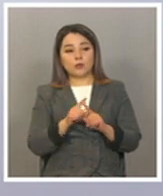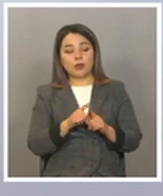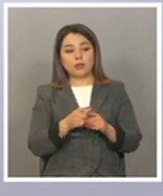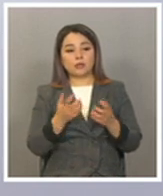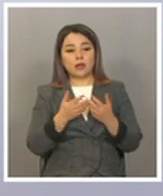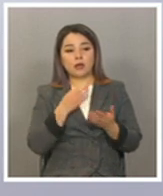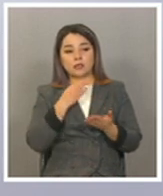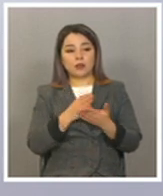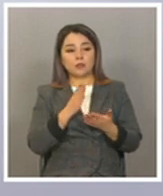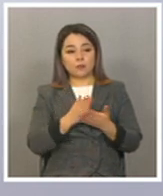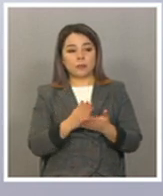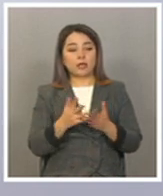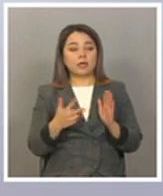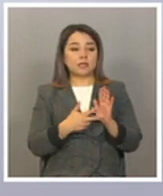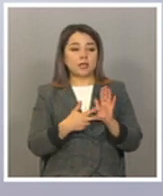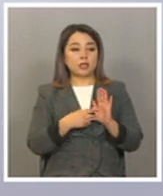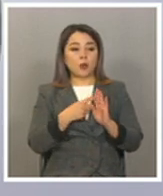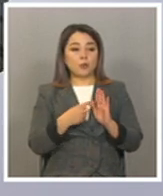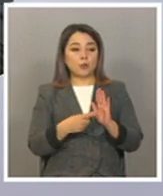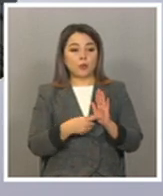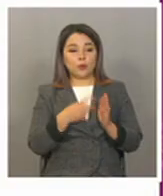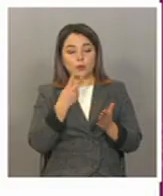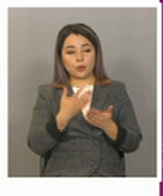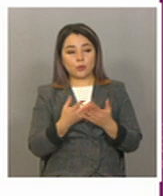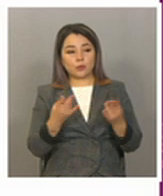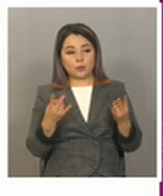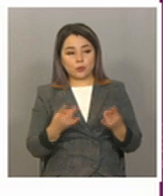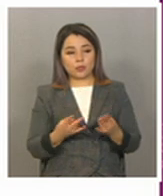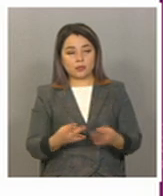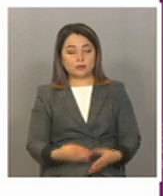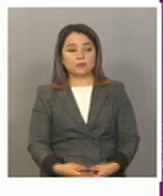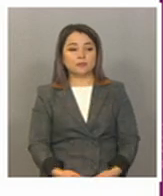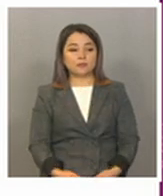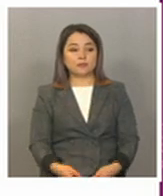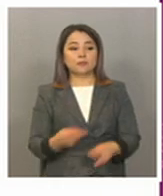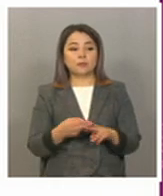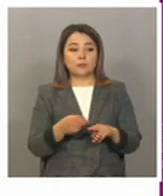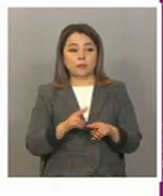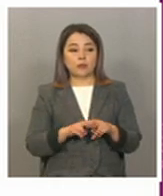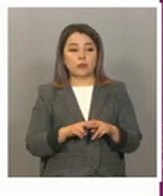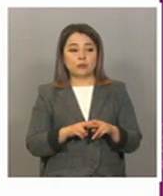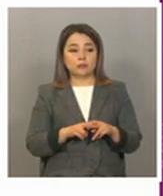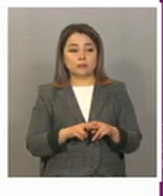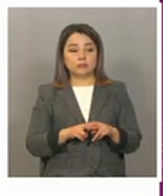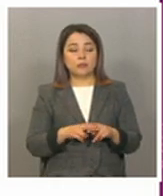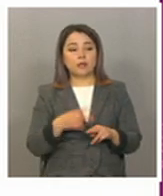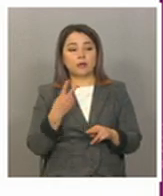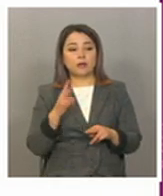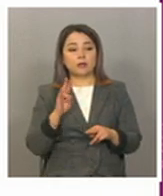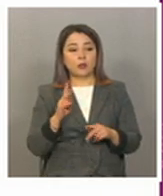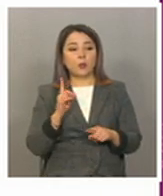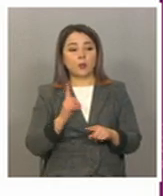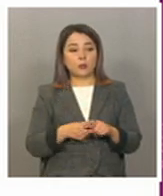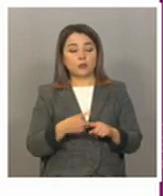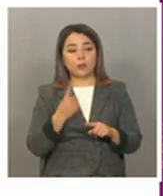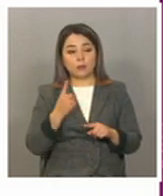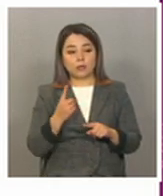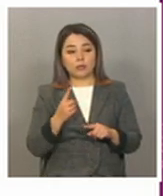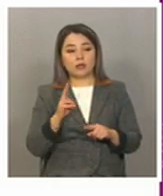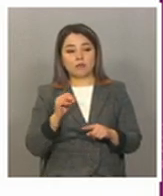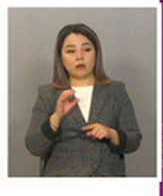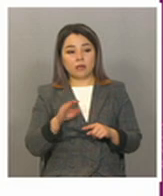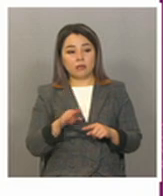Және 8-ге бөлінетінін көрсетейік. Олай болса, 2n қосылған 1-дің